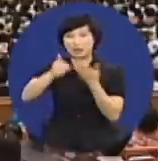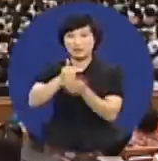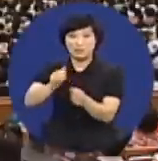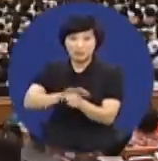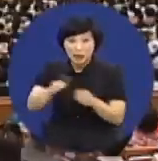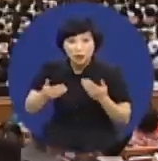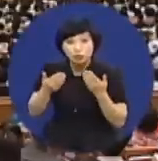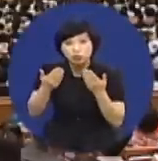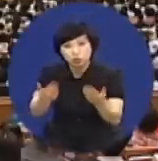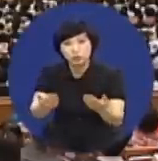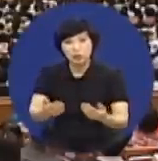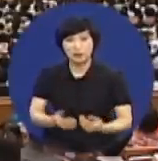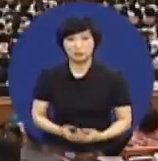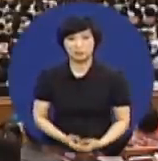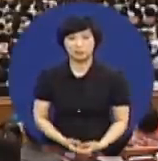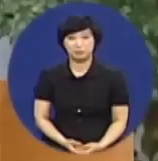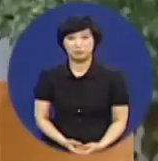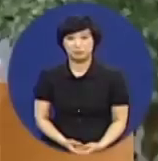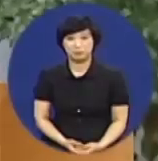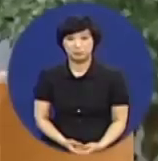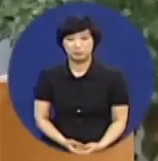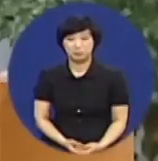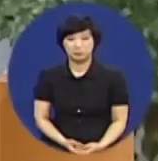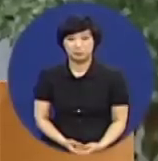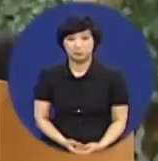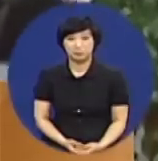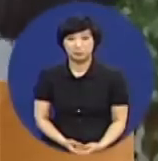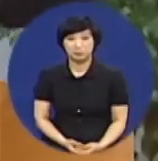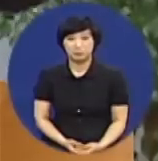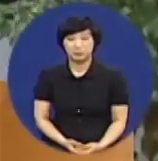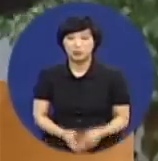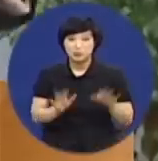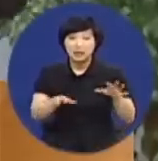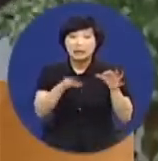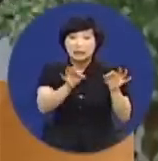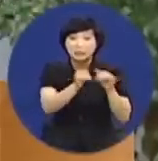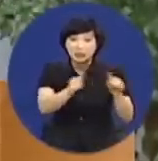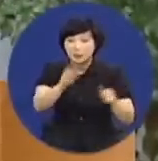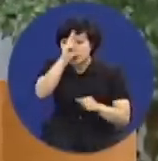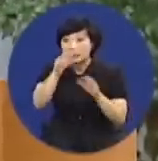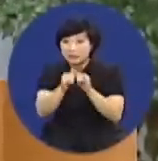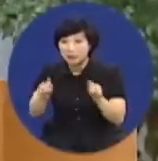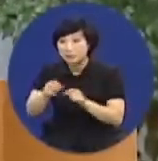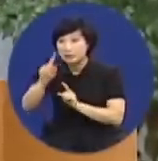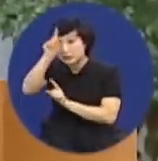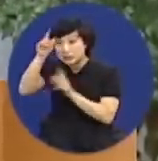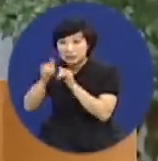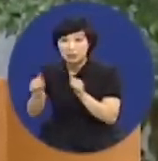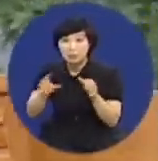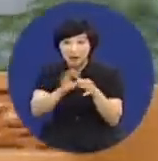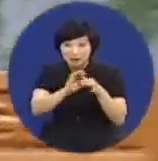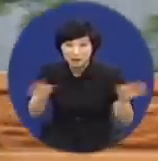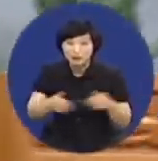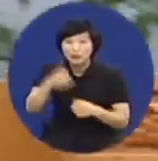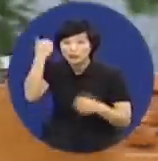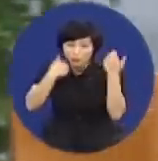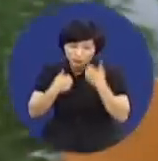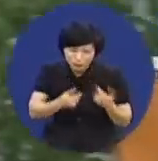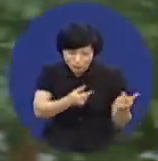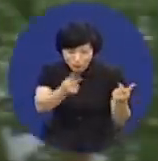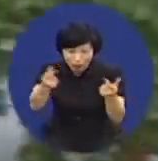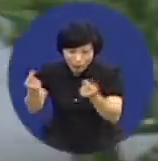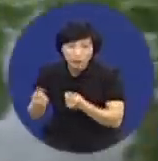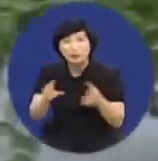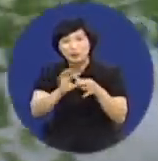私が愛してあげよう。それが太郎でも次郎でも三郎でもいいん